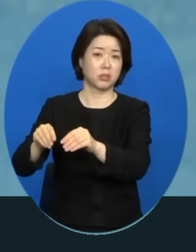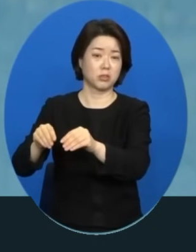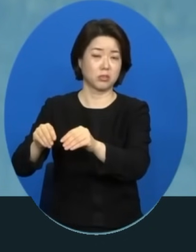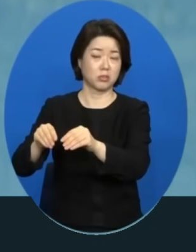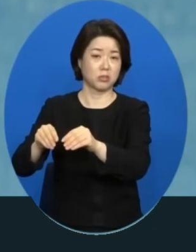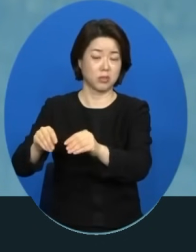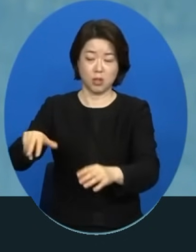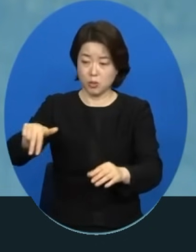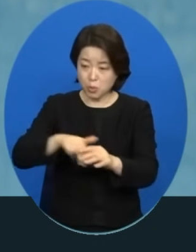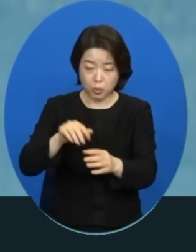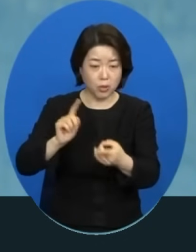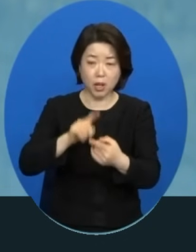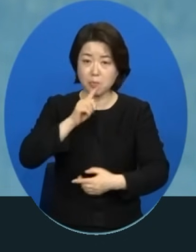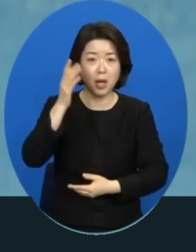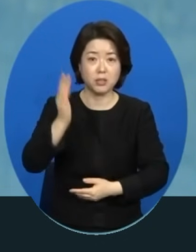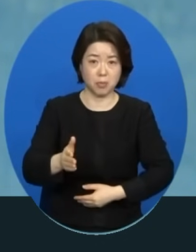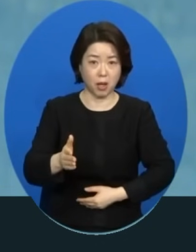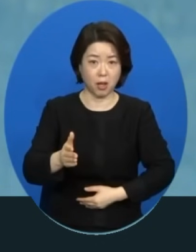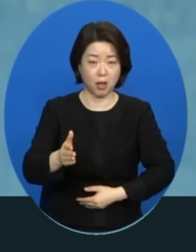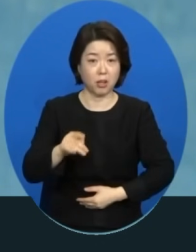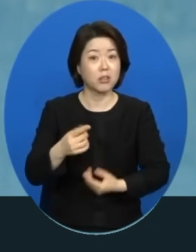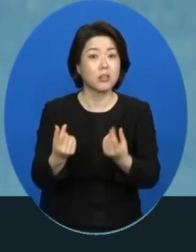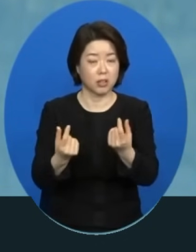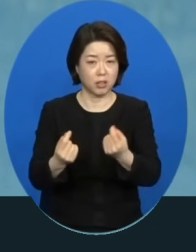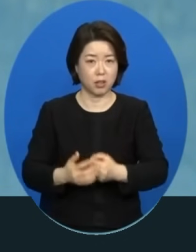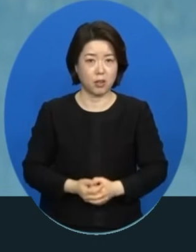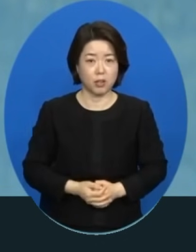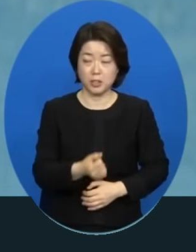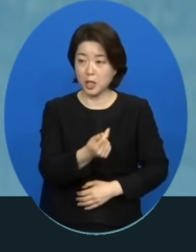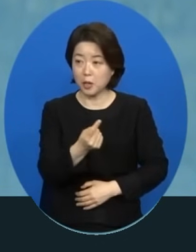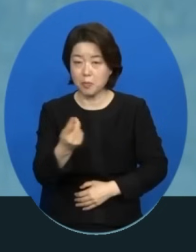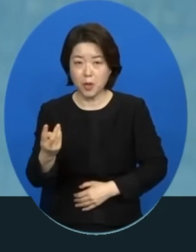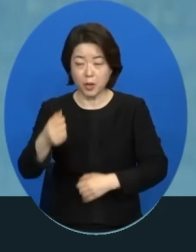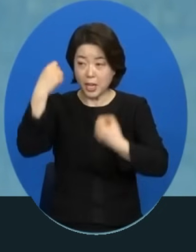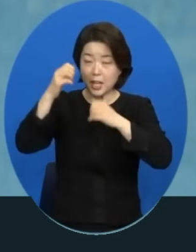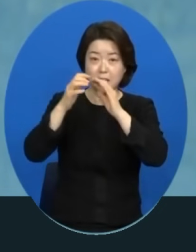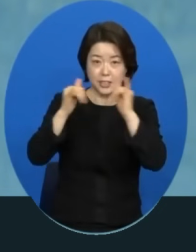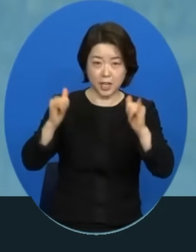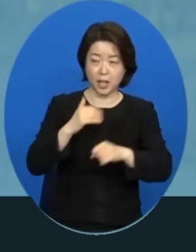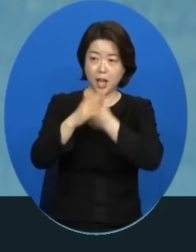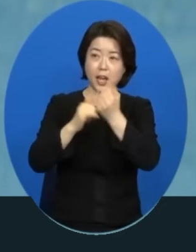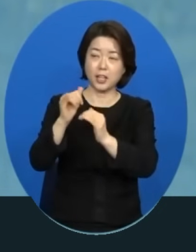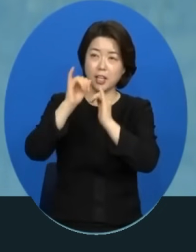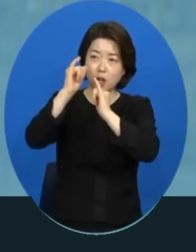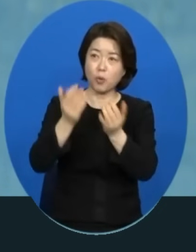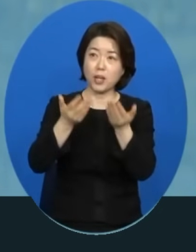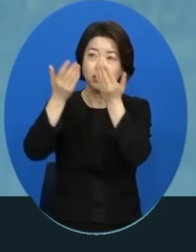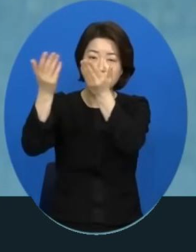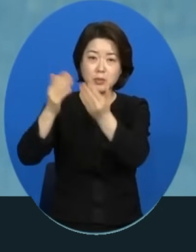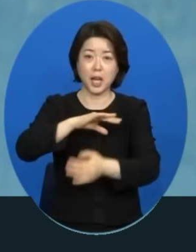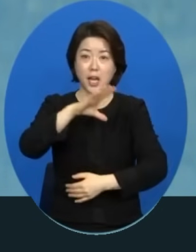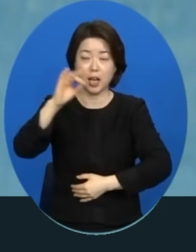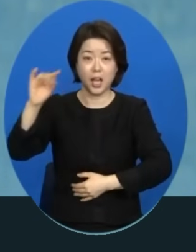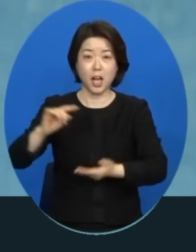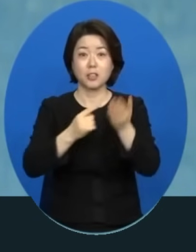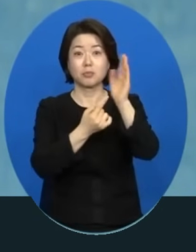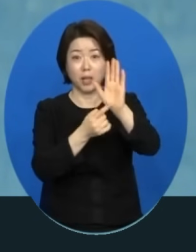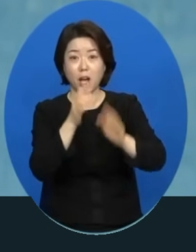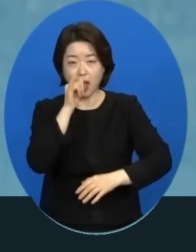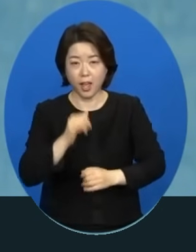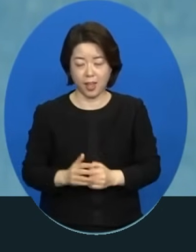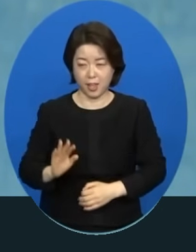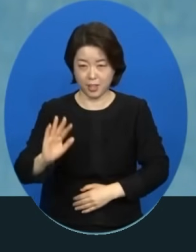이겁니다. 그나마 몇몇 크리스천 연예인들이 하나님께 영광을 돌립니다 하면서 하나님 얘기를 종종 하곤 합니다.